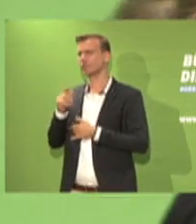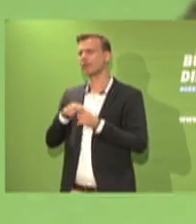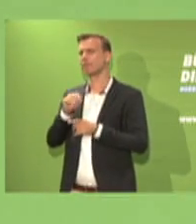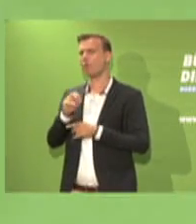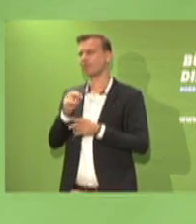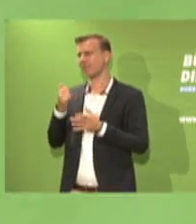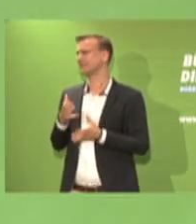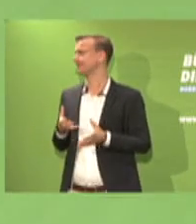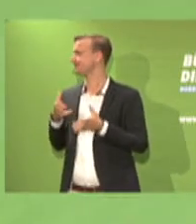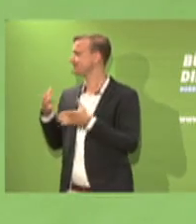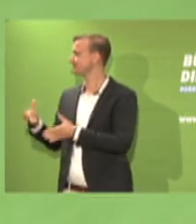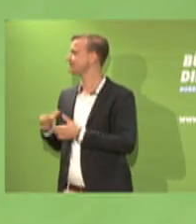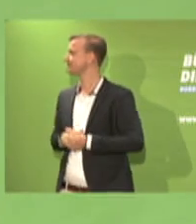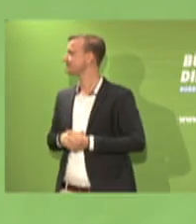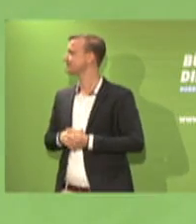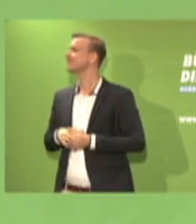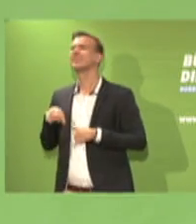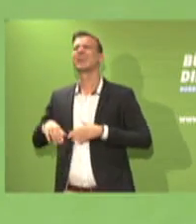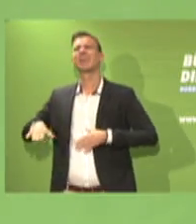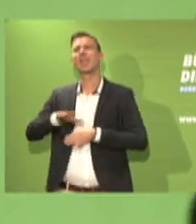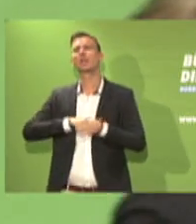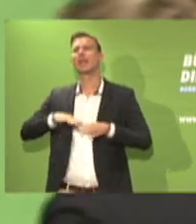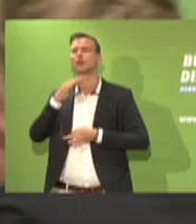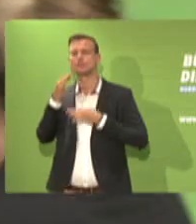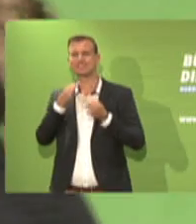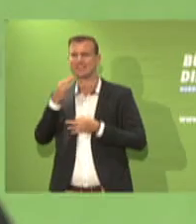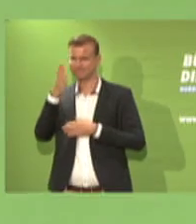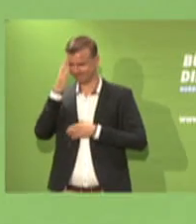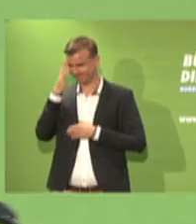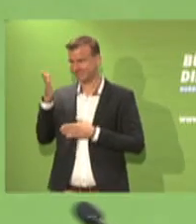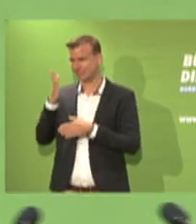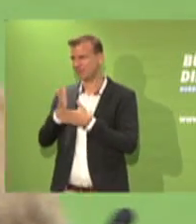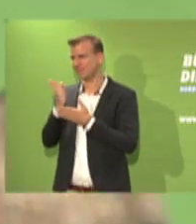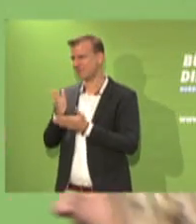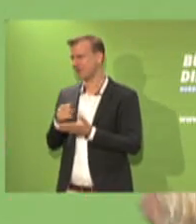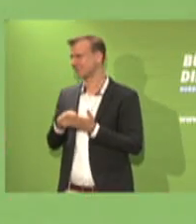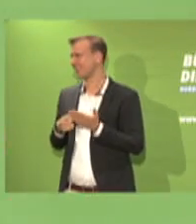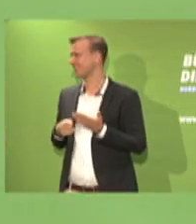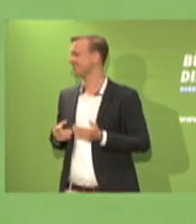das weiter. Regionale Spezialitäten, ihr kennt das, es wurde schon vorgestellt.